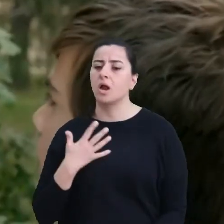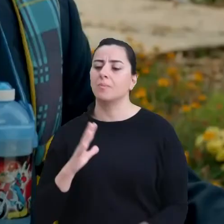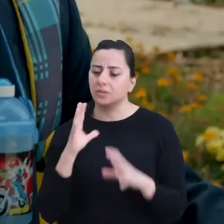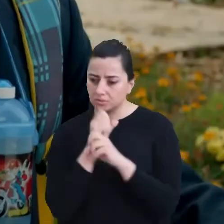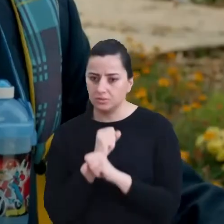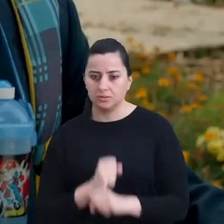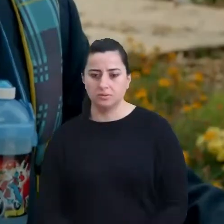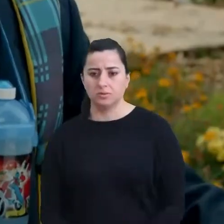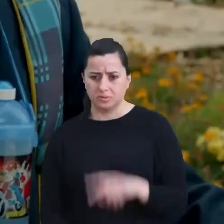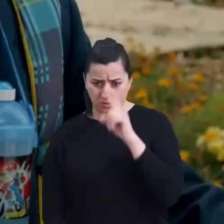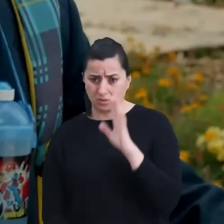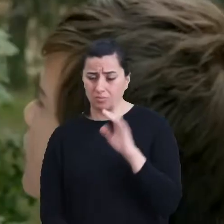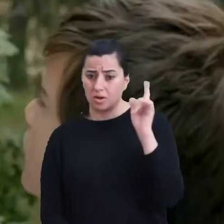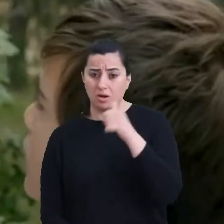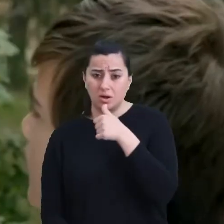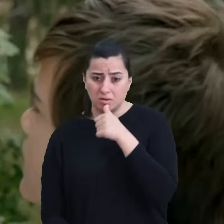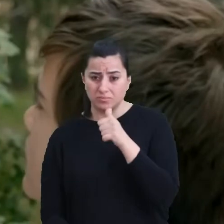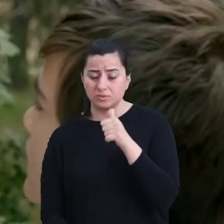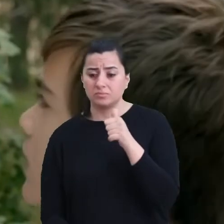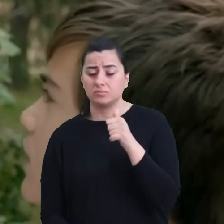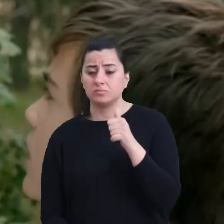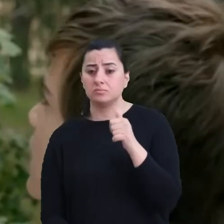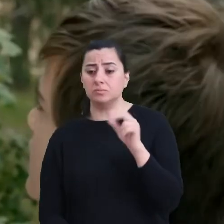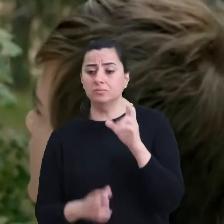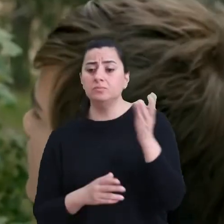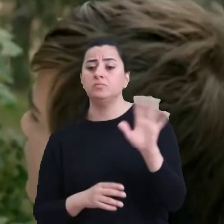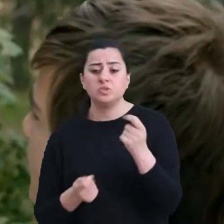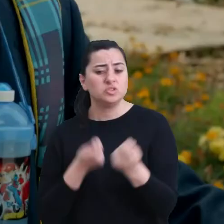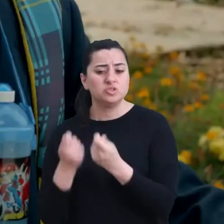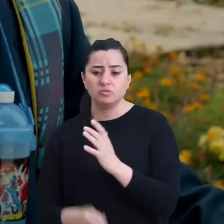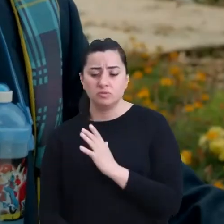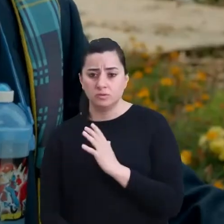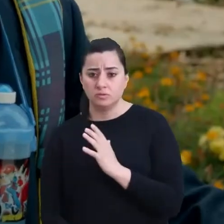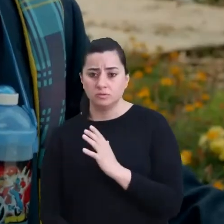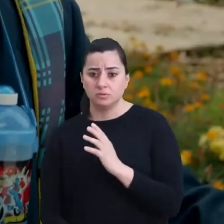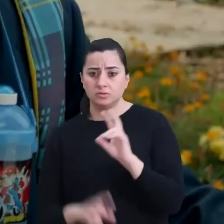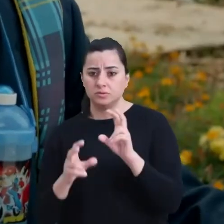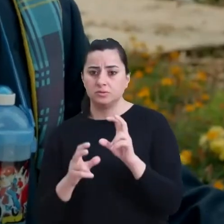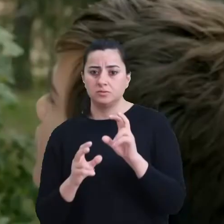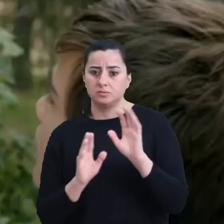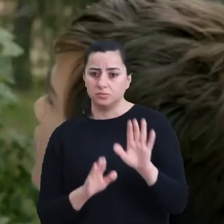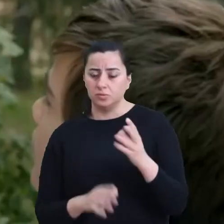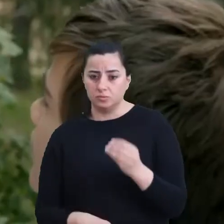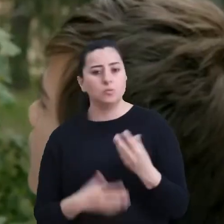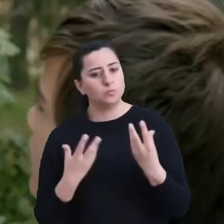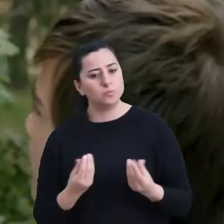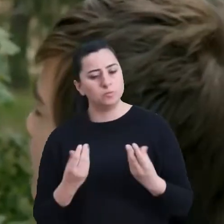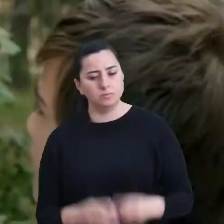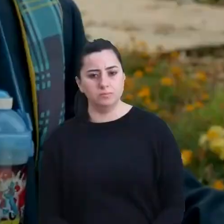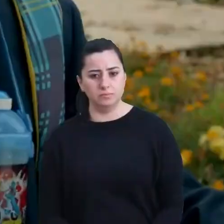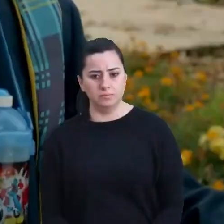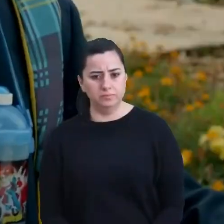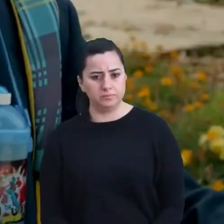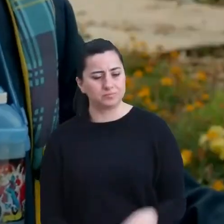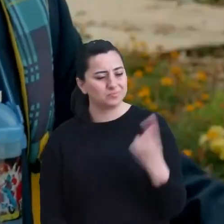sır. Yalnız abim bu ara radyoya uğrayamayacakmış pek. İşlerim mi varmış? Radyocu Yılmaz okusa olur mu? Olur olur.